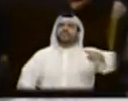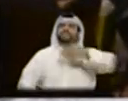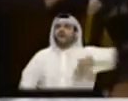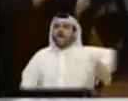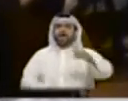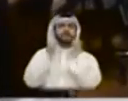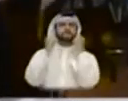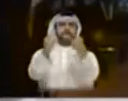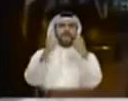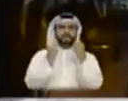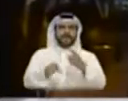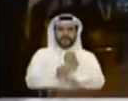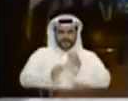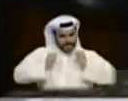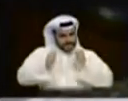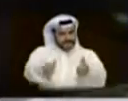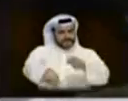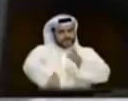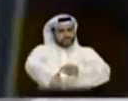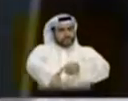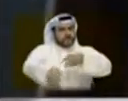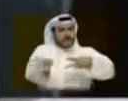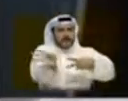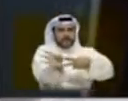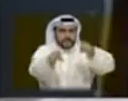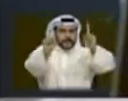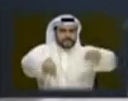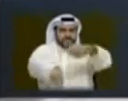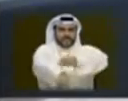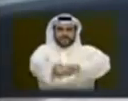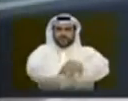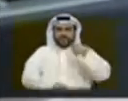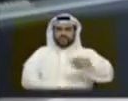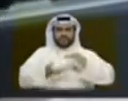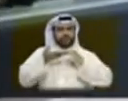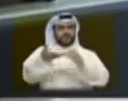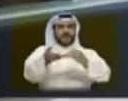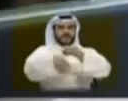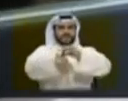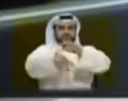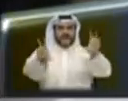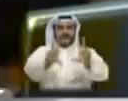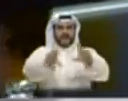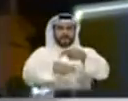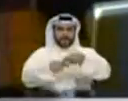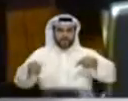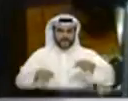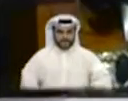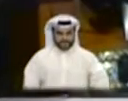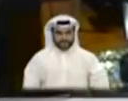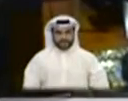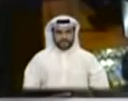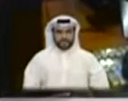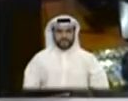عيد الأضحى المبارك بتميز وإتقان، مما يسهم في خدمة الإعلام